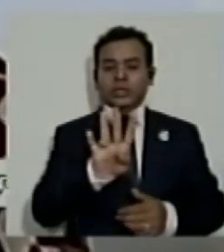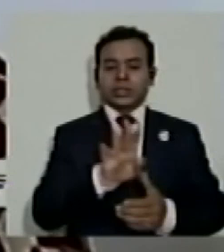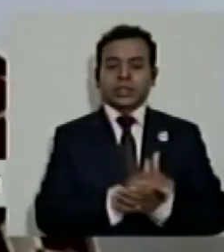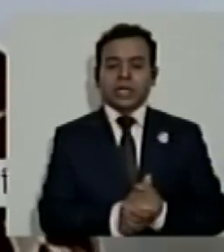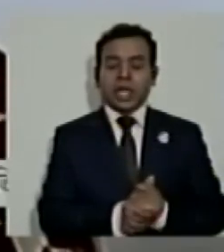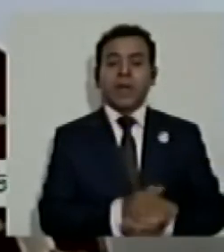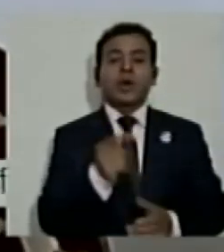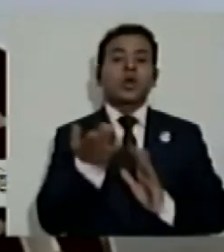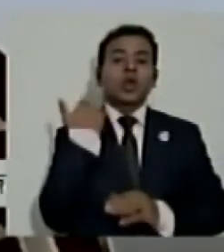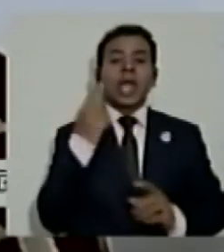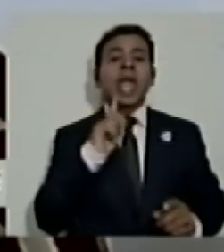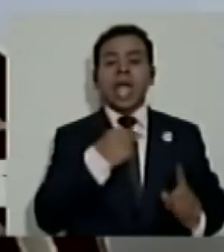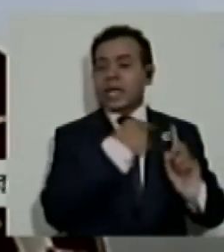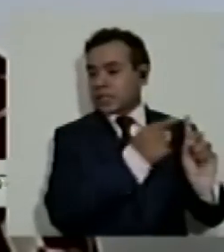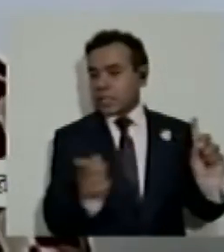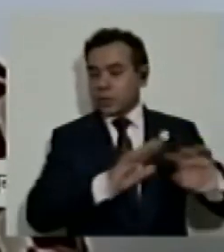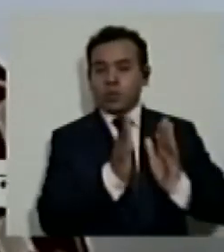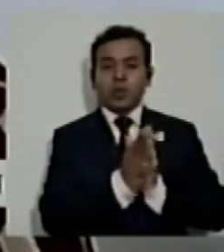66।